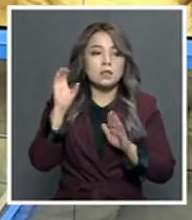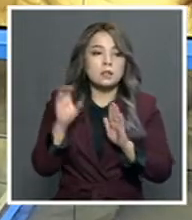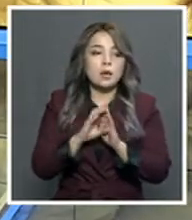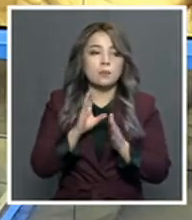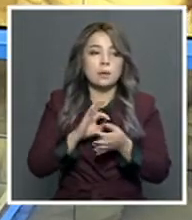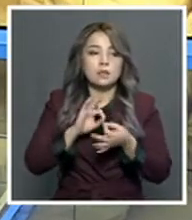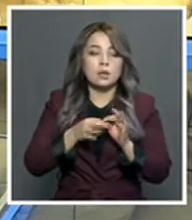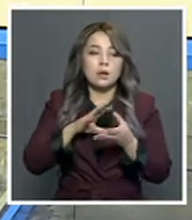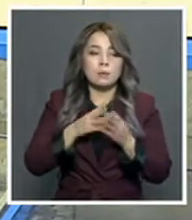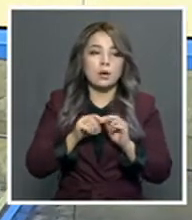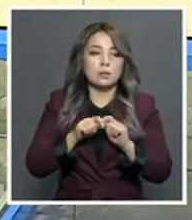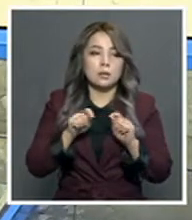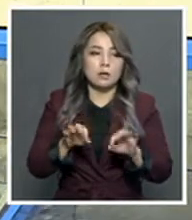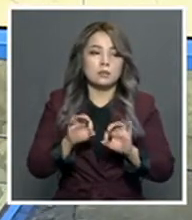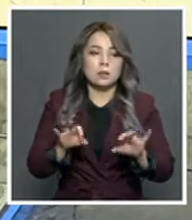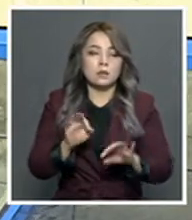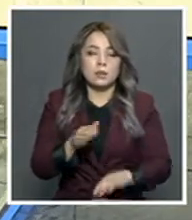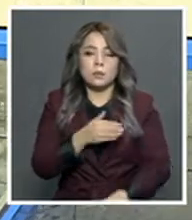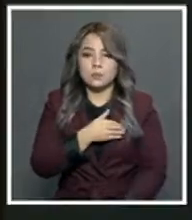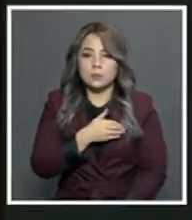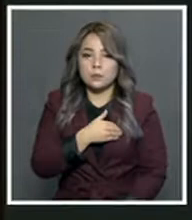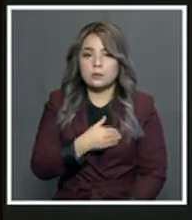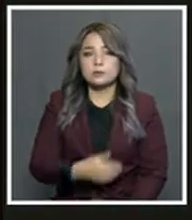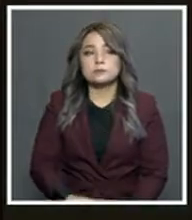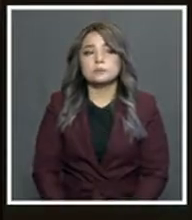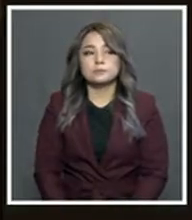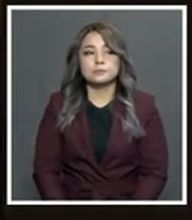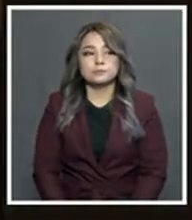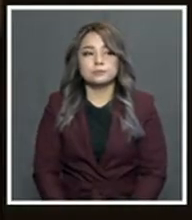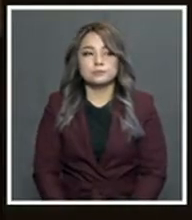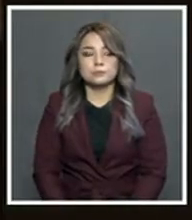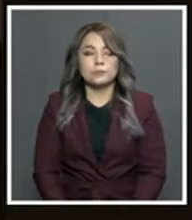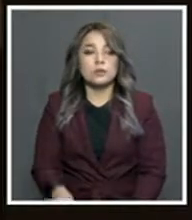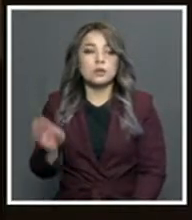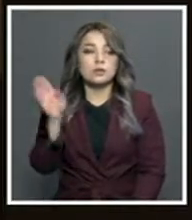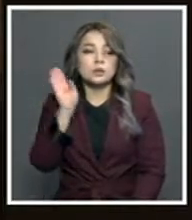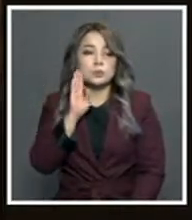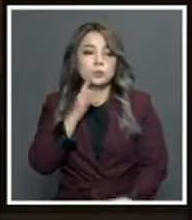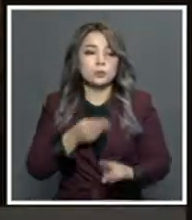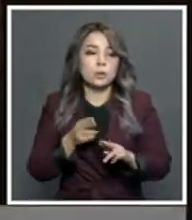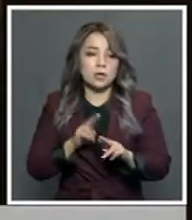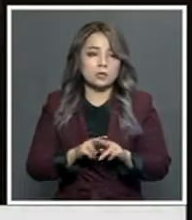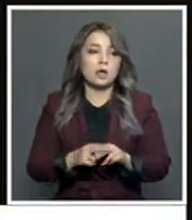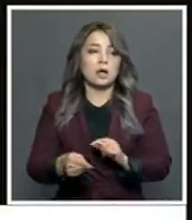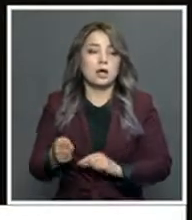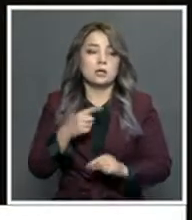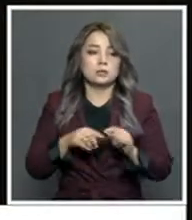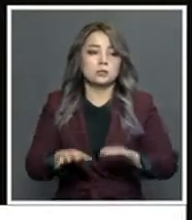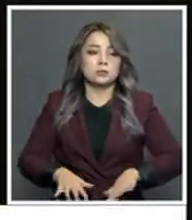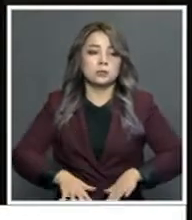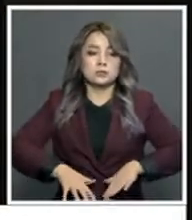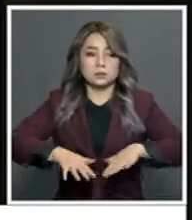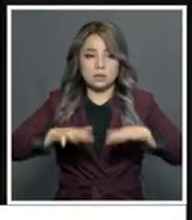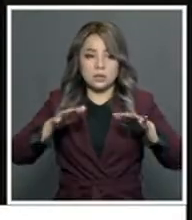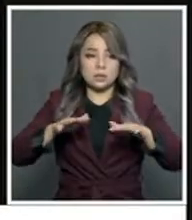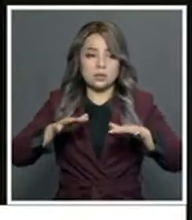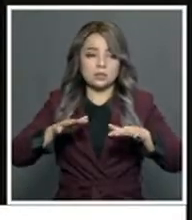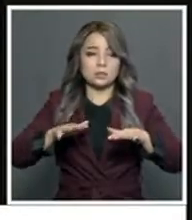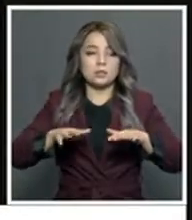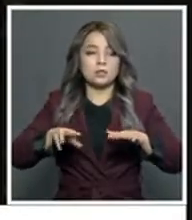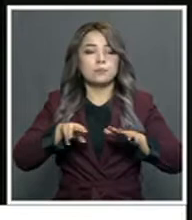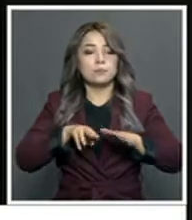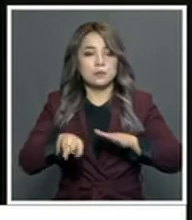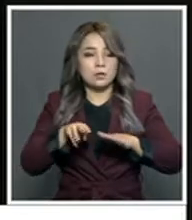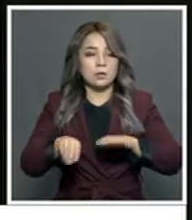Дәуренбек Әбдібек жеткізеді. Дәретіміздің суы қайттан мене есік алдымызға ағып,